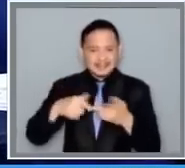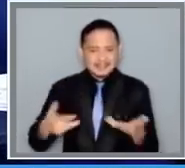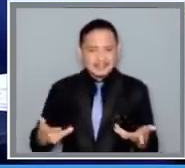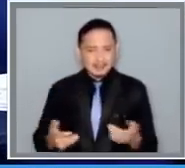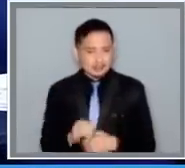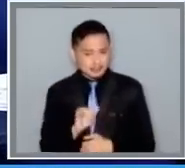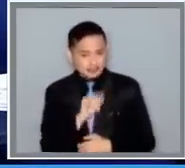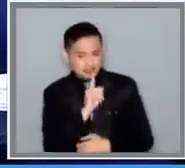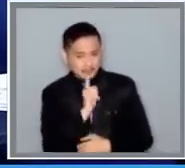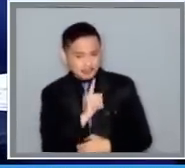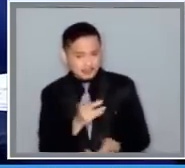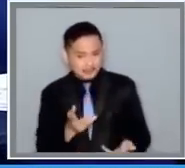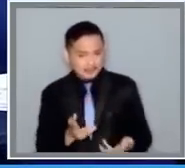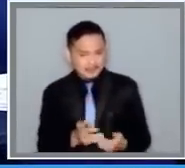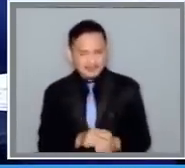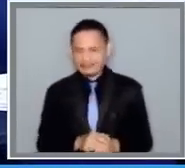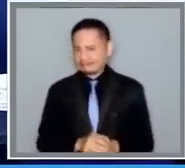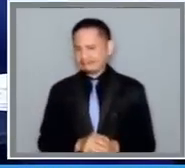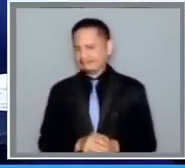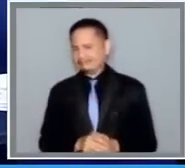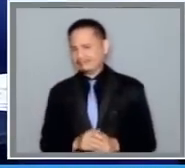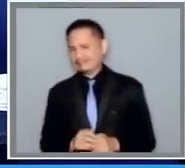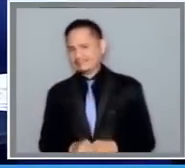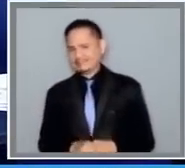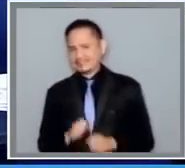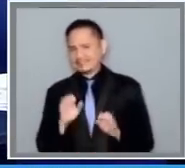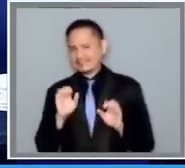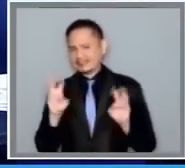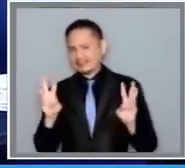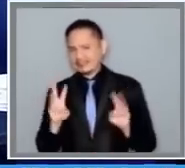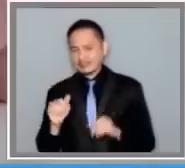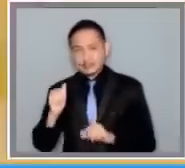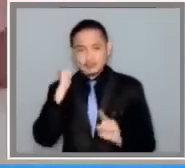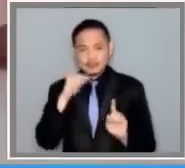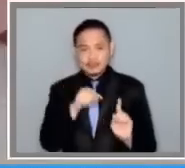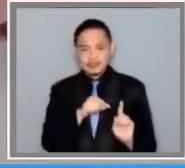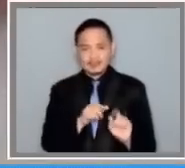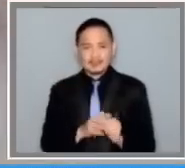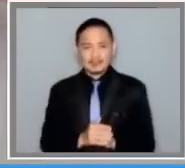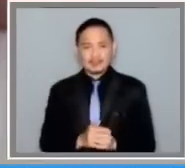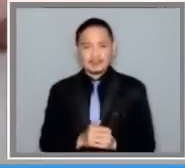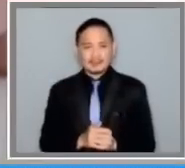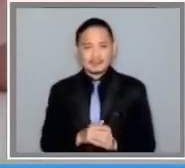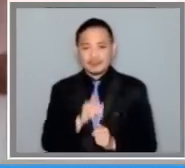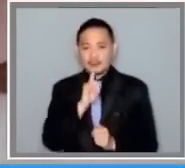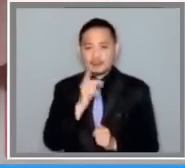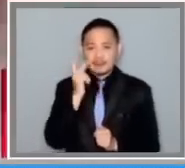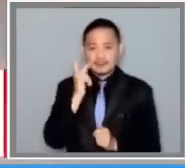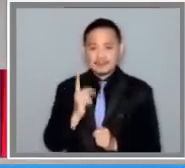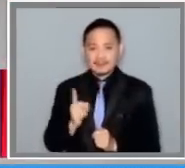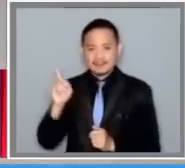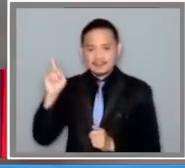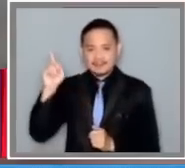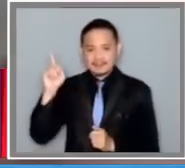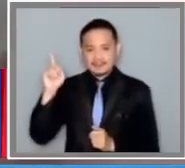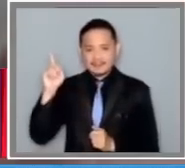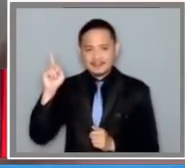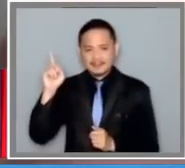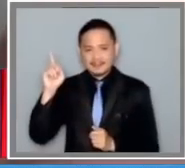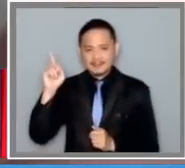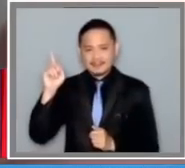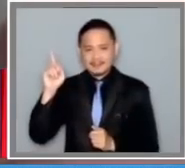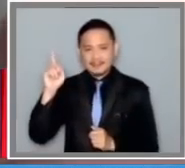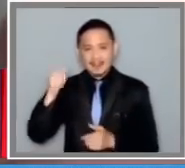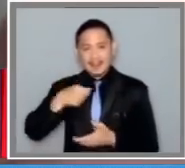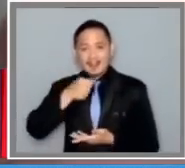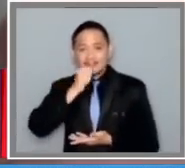depende ba yan? Plastic? Oo. O, bakit ako kakain ng plastic? Pero sige, curious ako. Ano bang flavor niyang plastic na yan? Vanilla. Pero yun